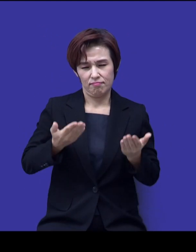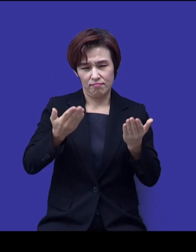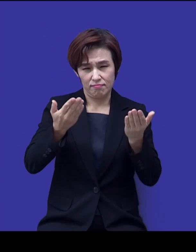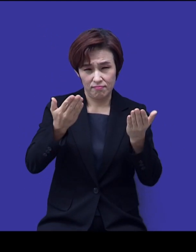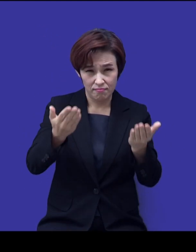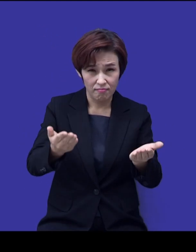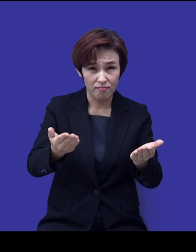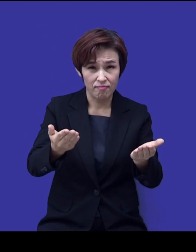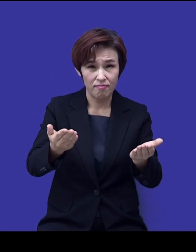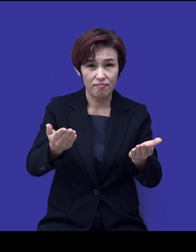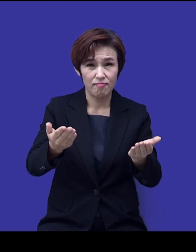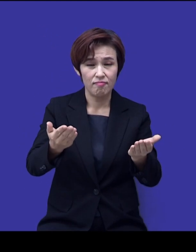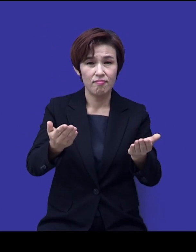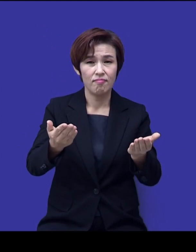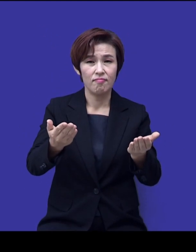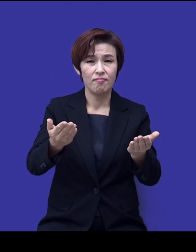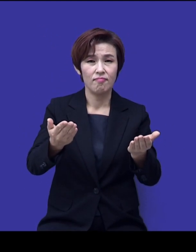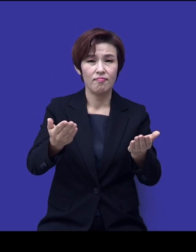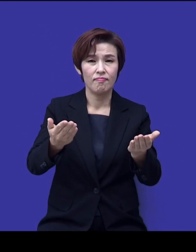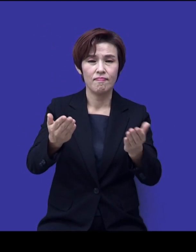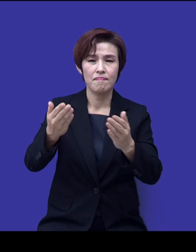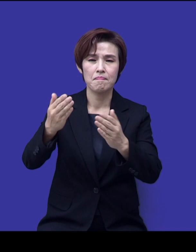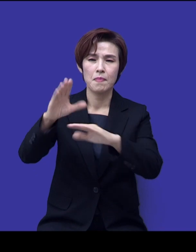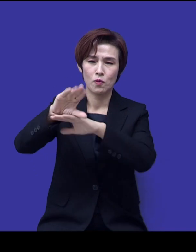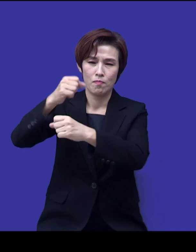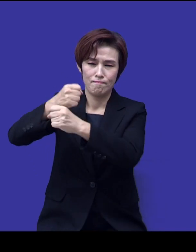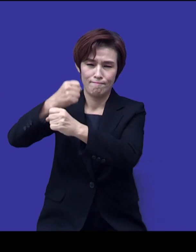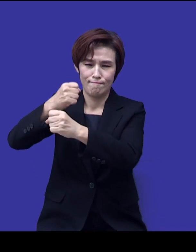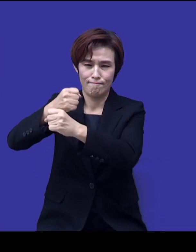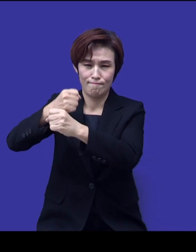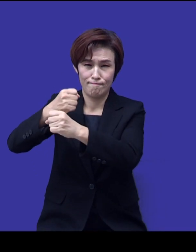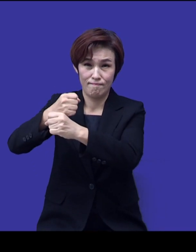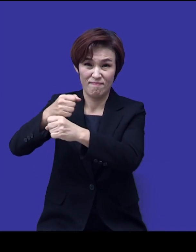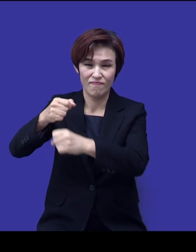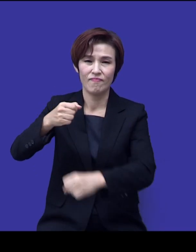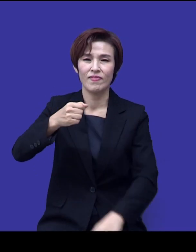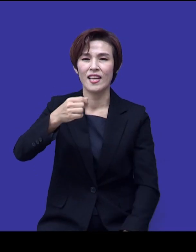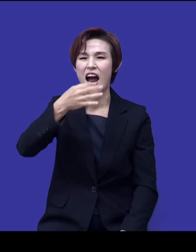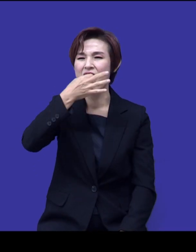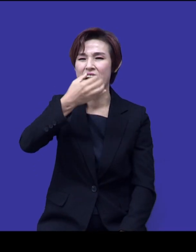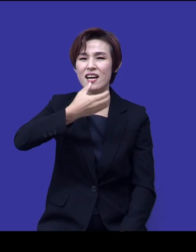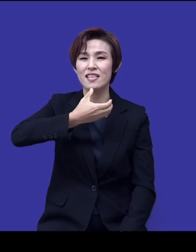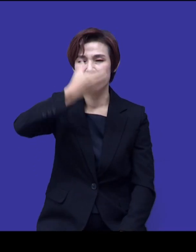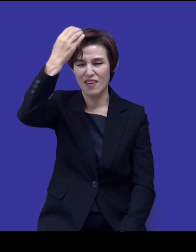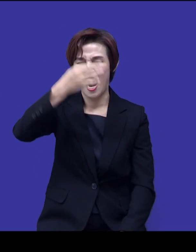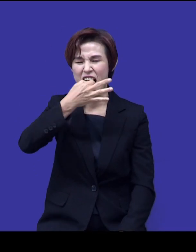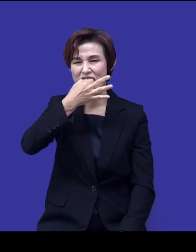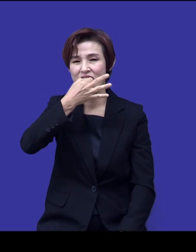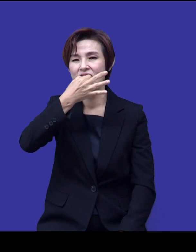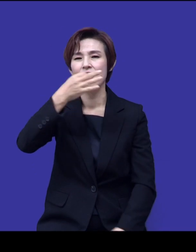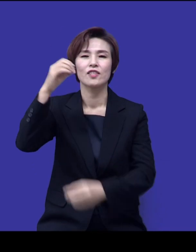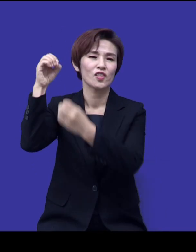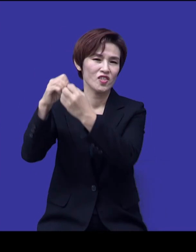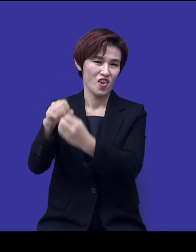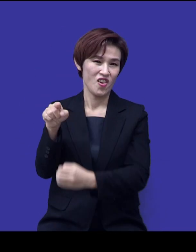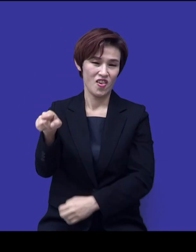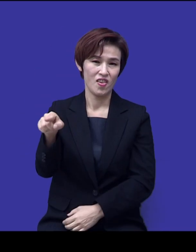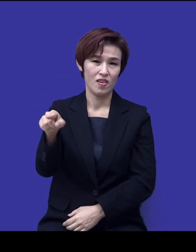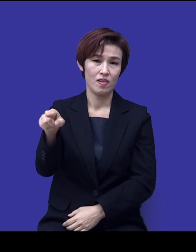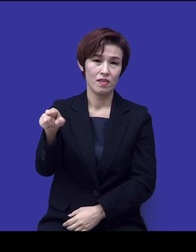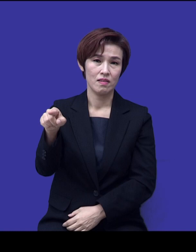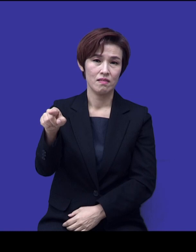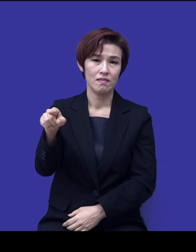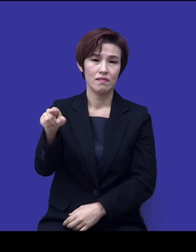가족들조차 모습을 볼 수 없을 정도로 열심히 만든 작품이 야망의 전설이고 그 이후에 스타 PD가 되셔서 지금 말씀하신